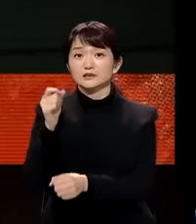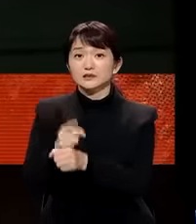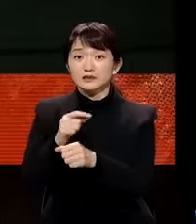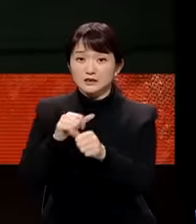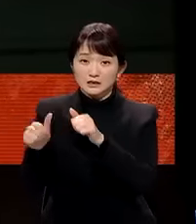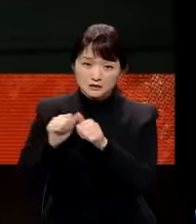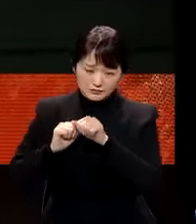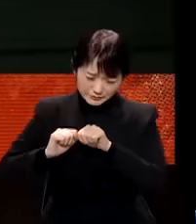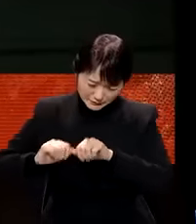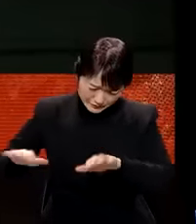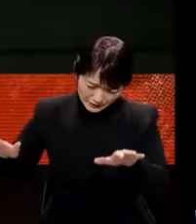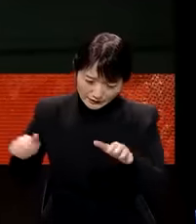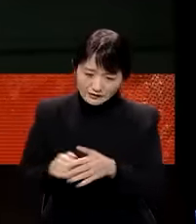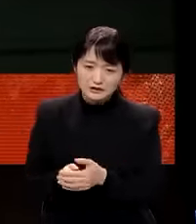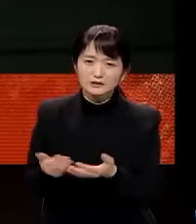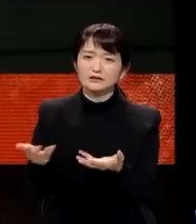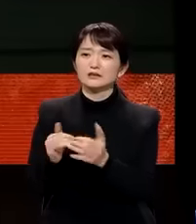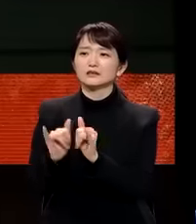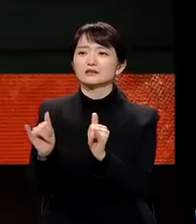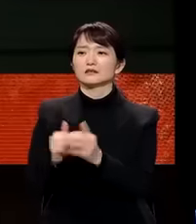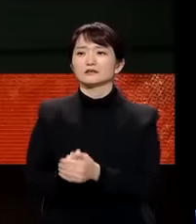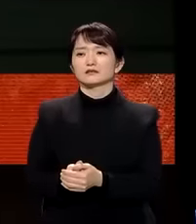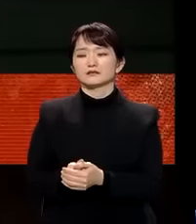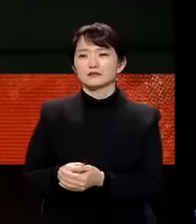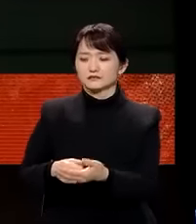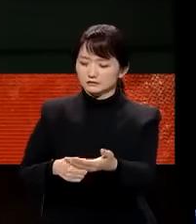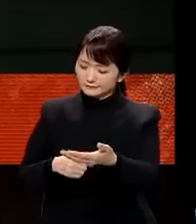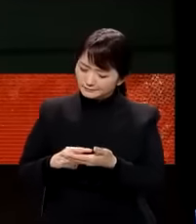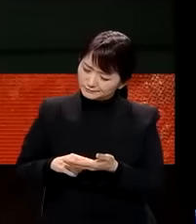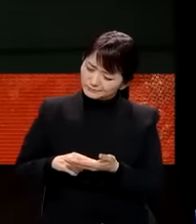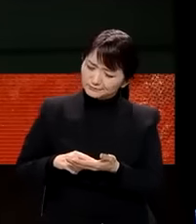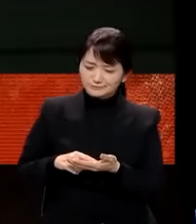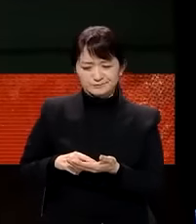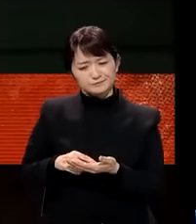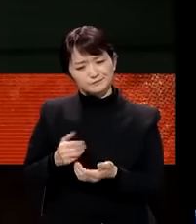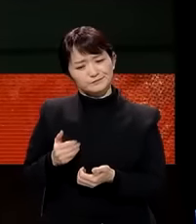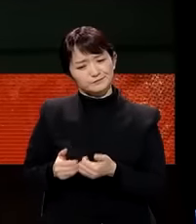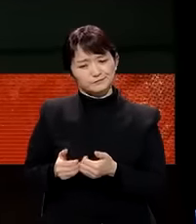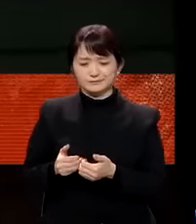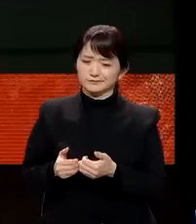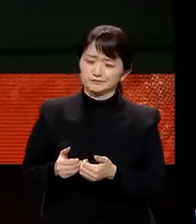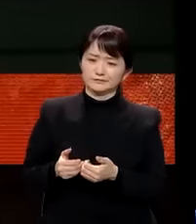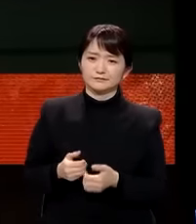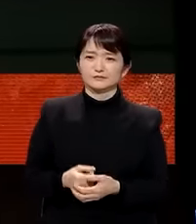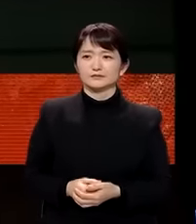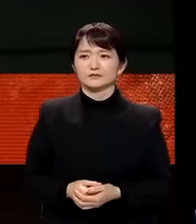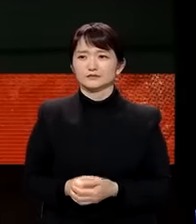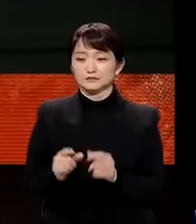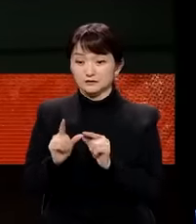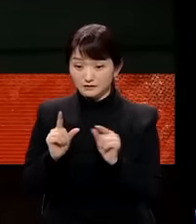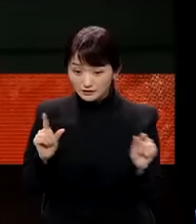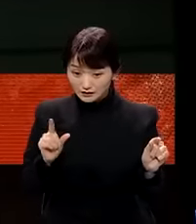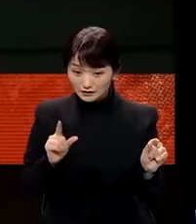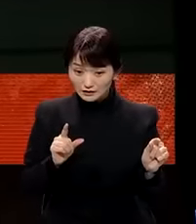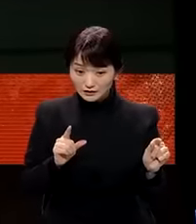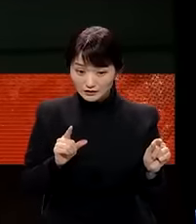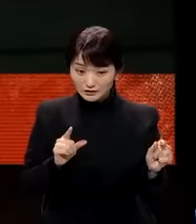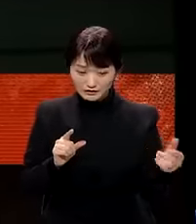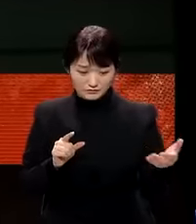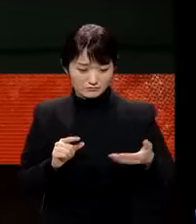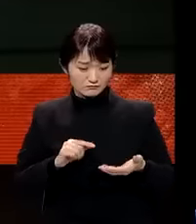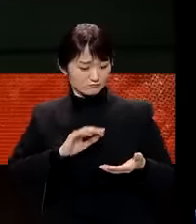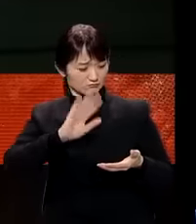소문이 다 퍼졌다 보니까 직원들이 이렇게 받고도 좀 찜찜하고 불편한 얼굴로 받아 드는가 하면 일부 사람들은 아 나 이거 안